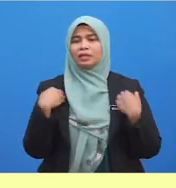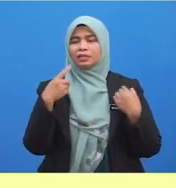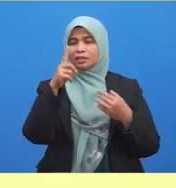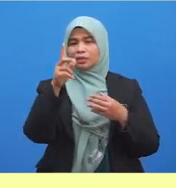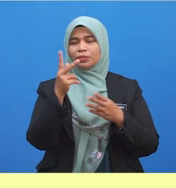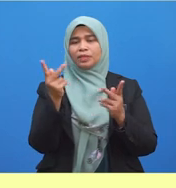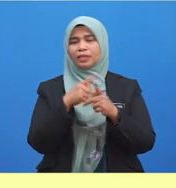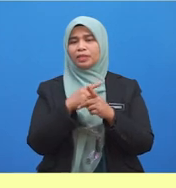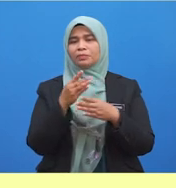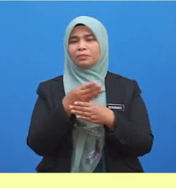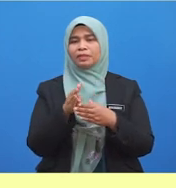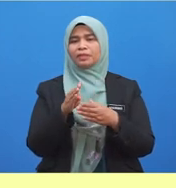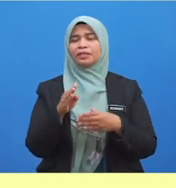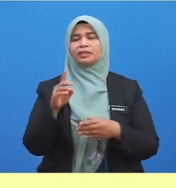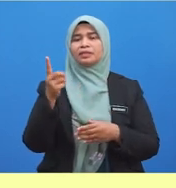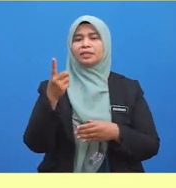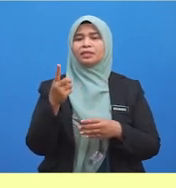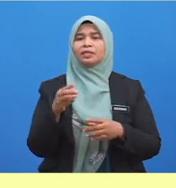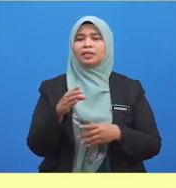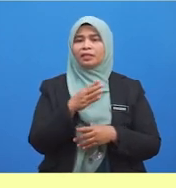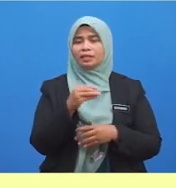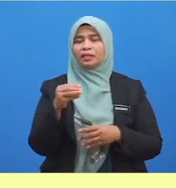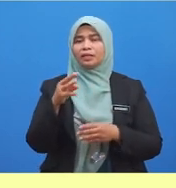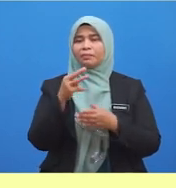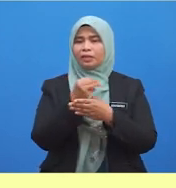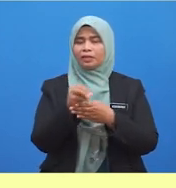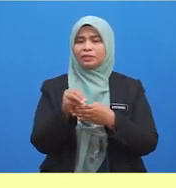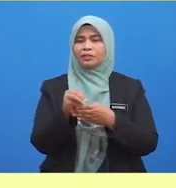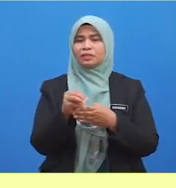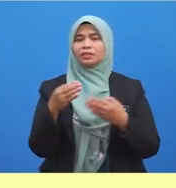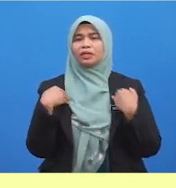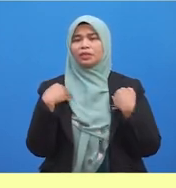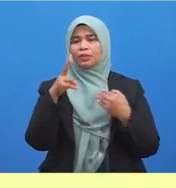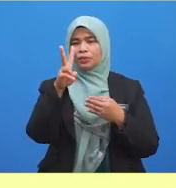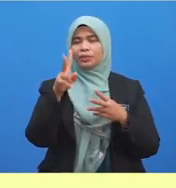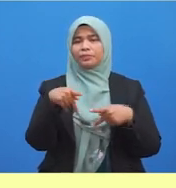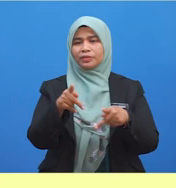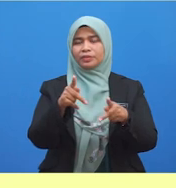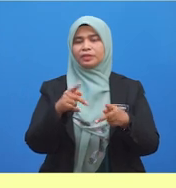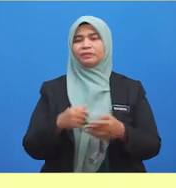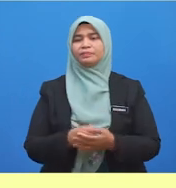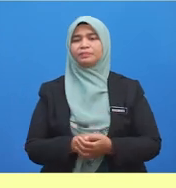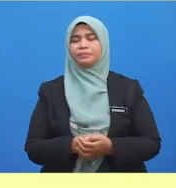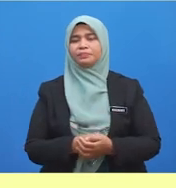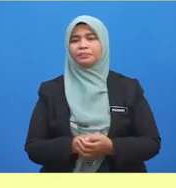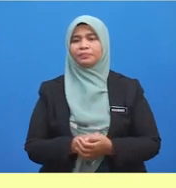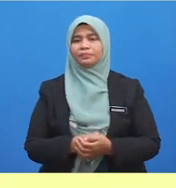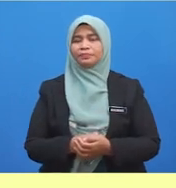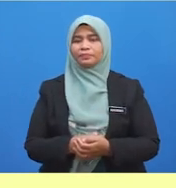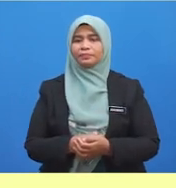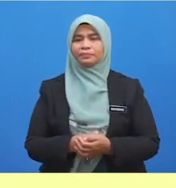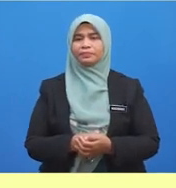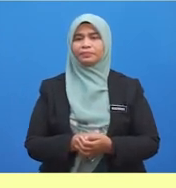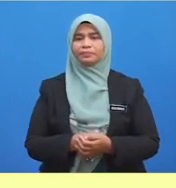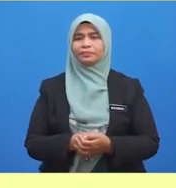satu kali pembahagian sel sahaja. Manakala, meiosis melalui dua kali